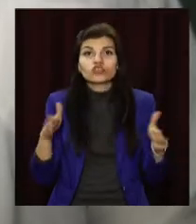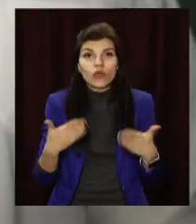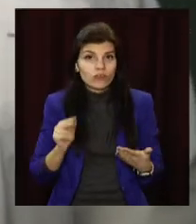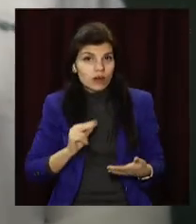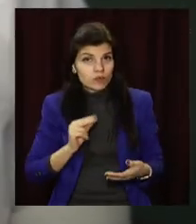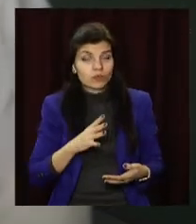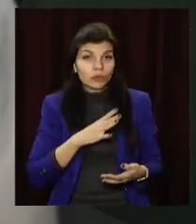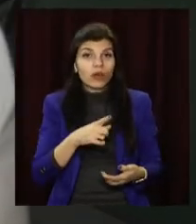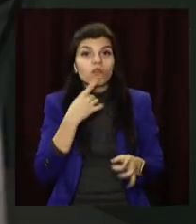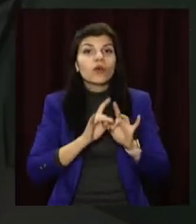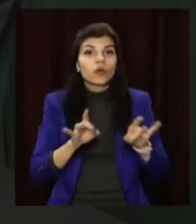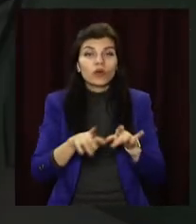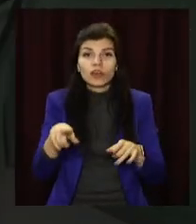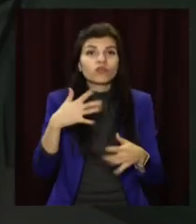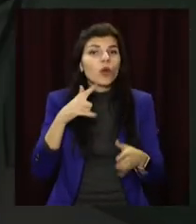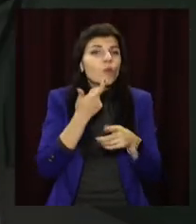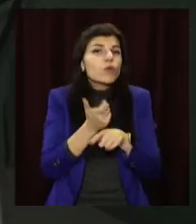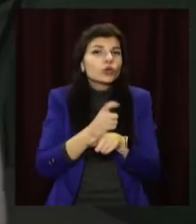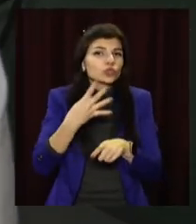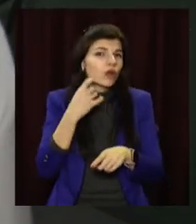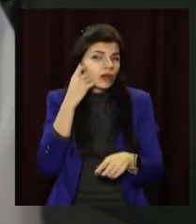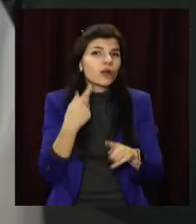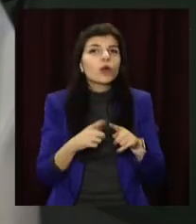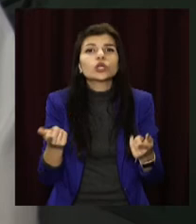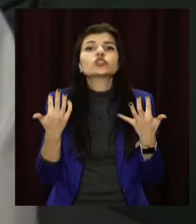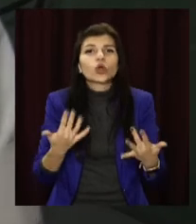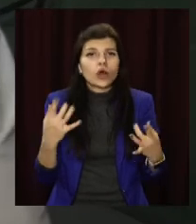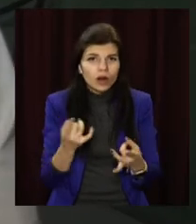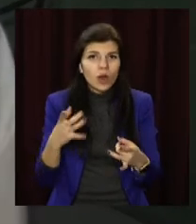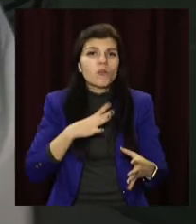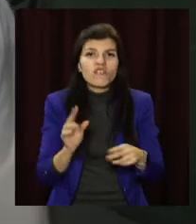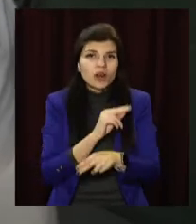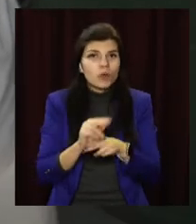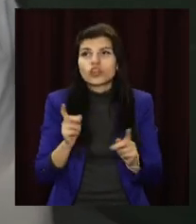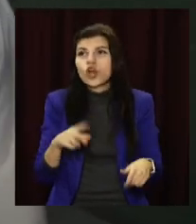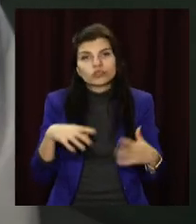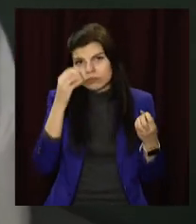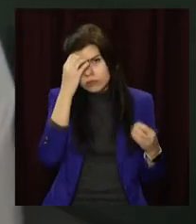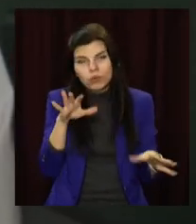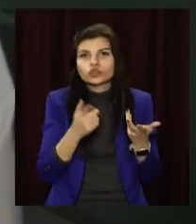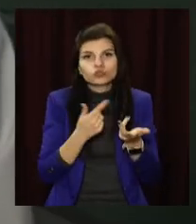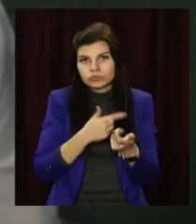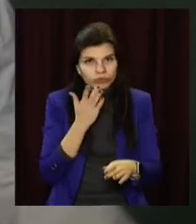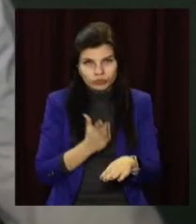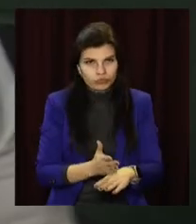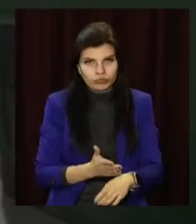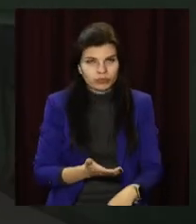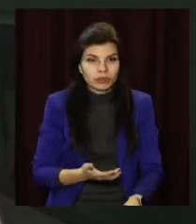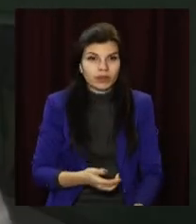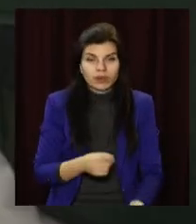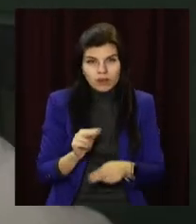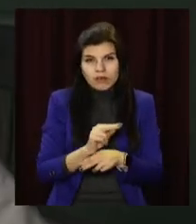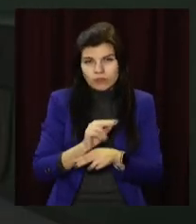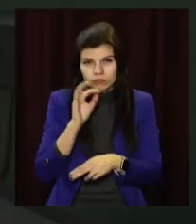працювати. Розповідає, обладнанню понад 40 років, тому скільки разів він був в ремонті, навіть не підрахувати. Він не зручний в